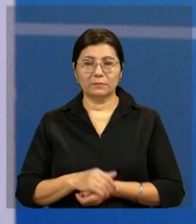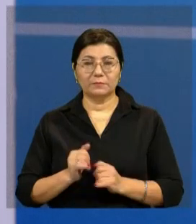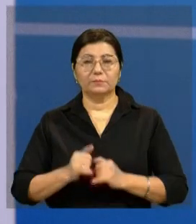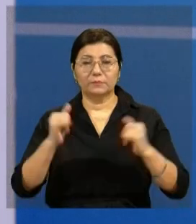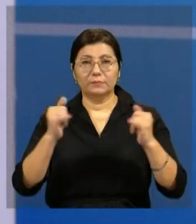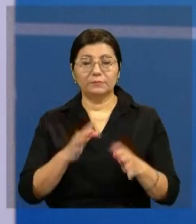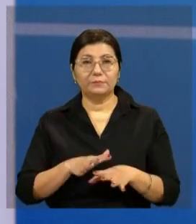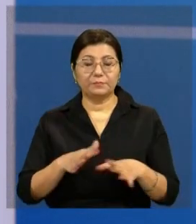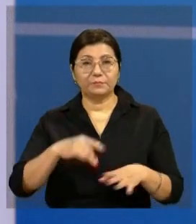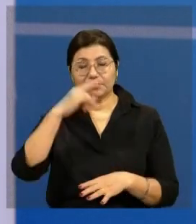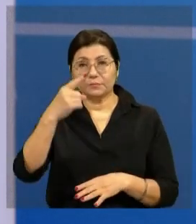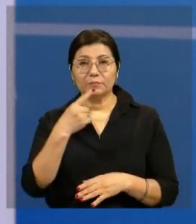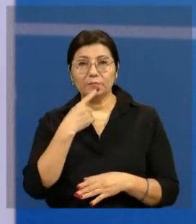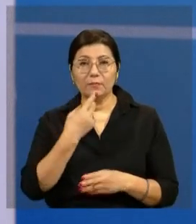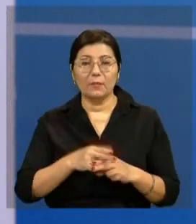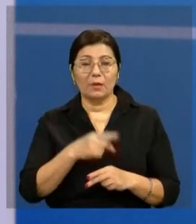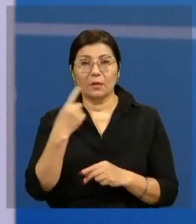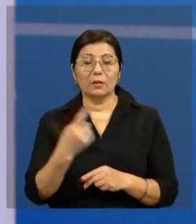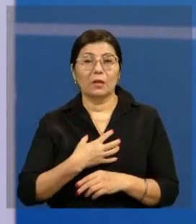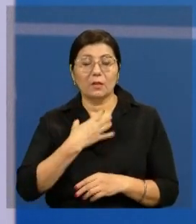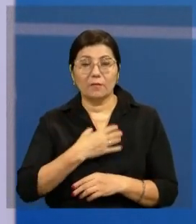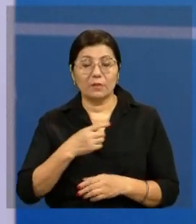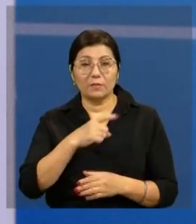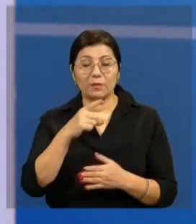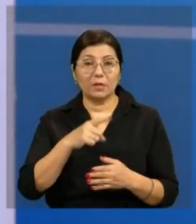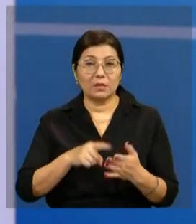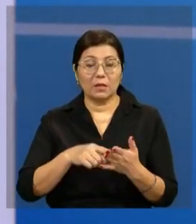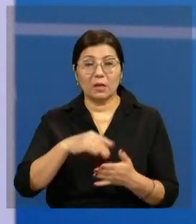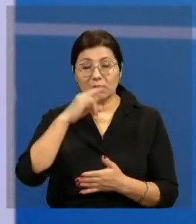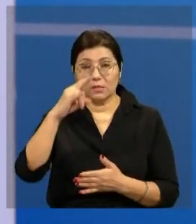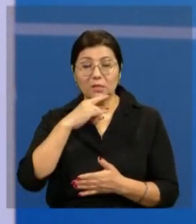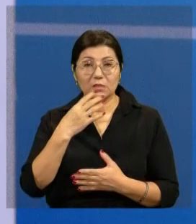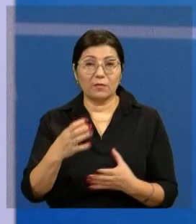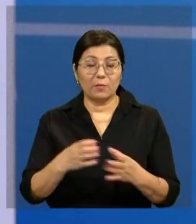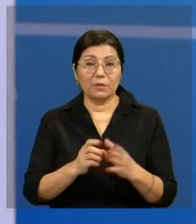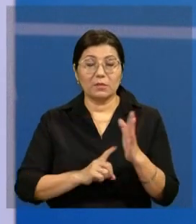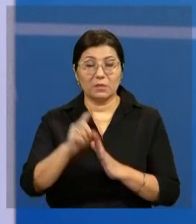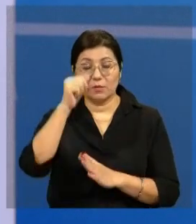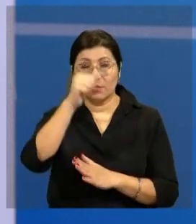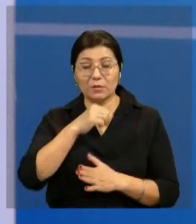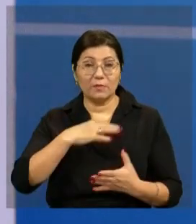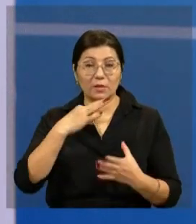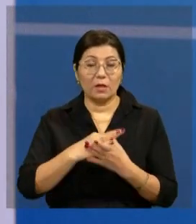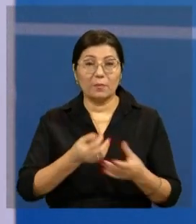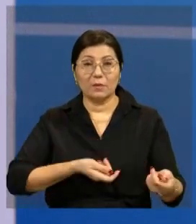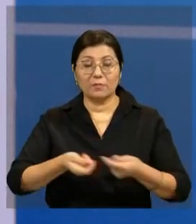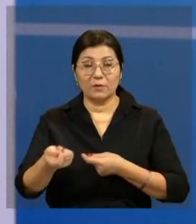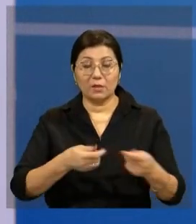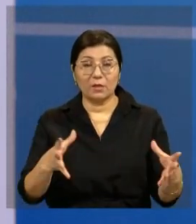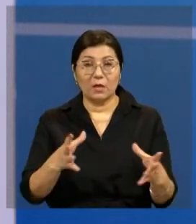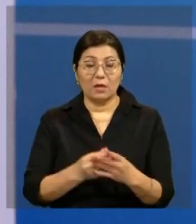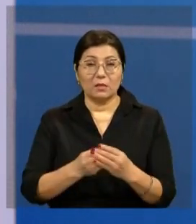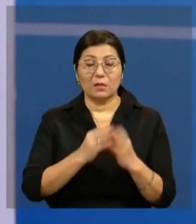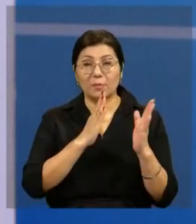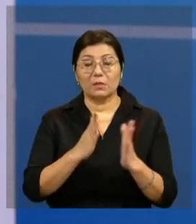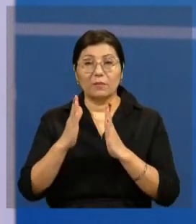Развитие и распространение государственного языка – это одна из важнейших задач казахстанского общества. С начала года областным ответственным управлением, согласно